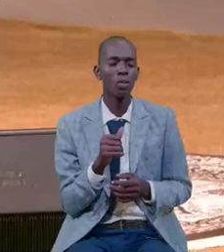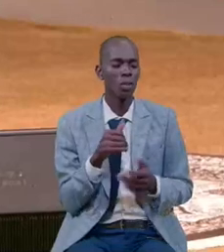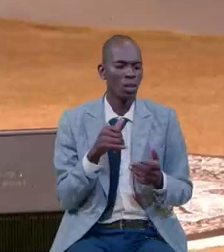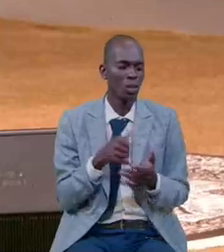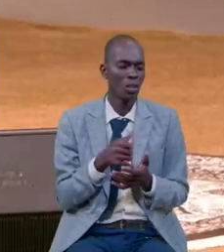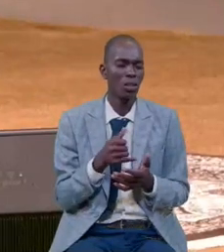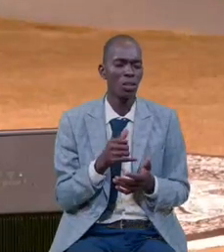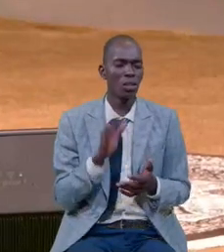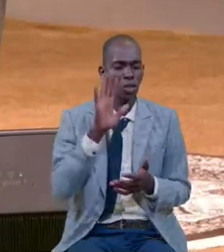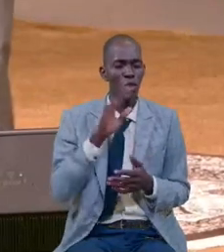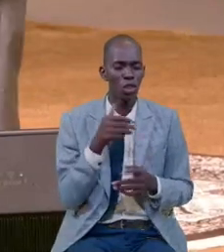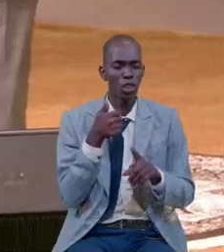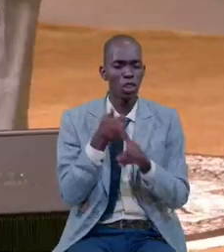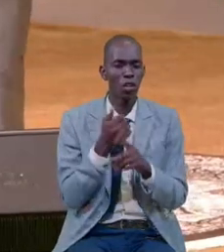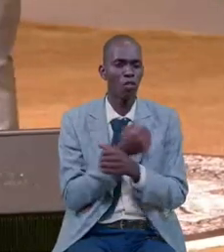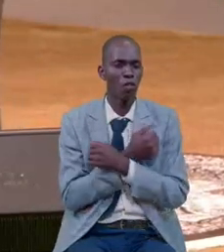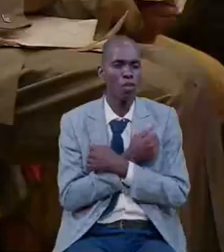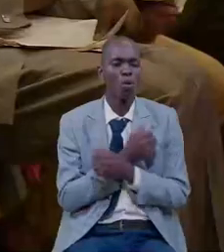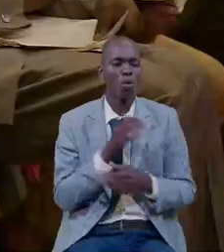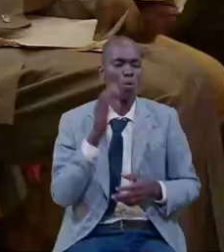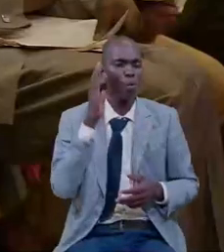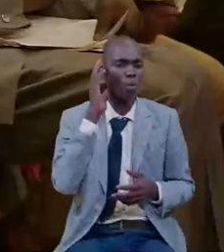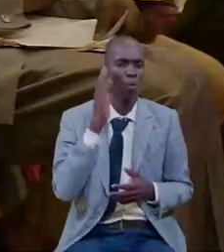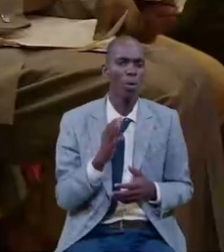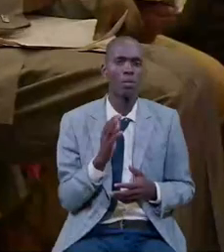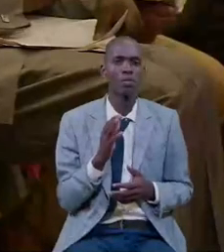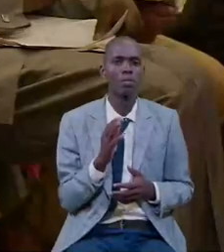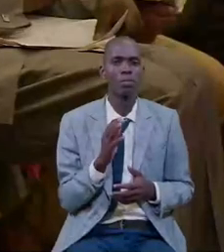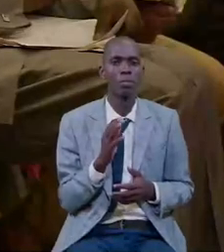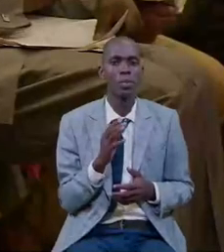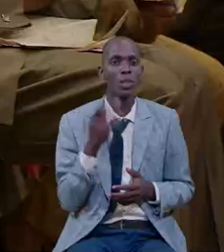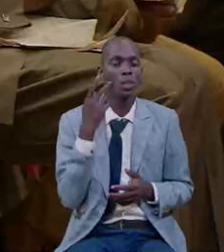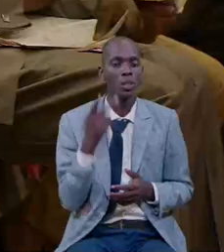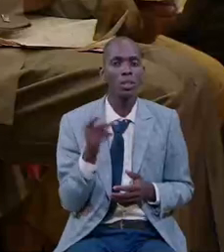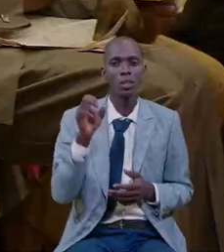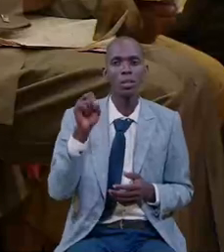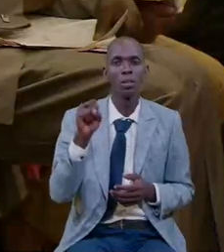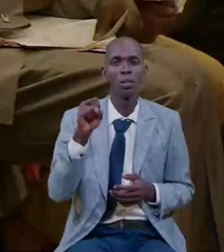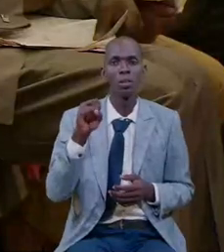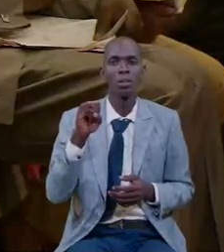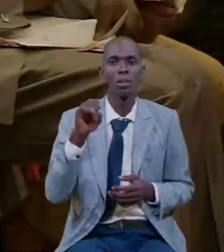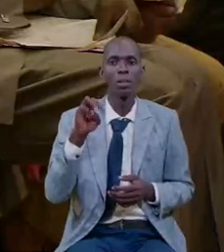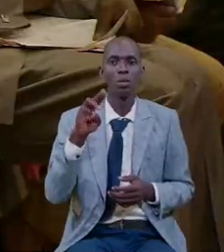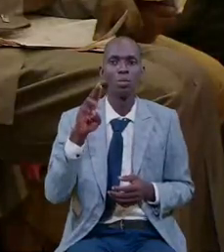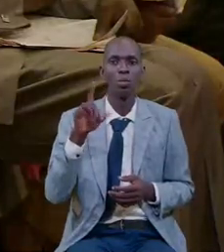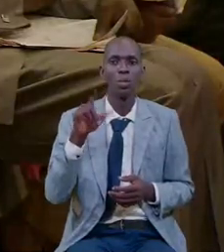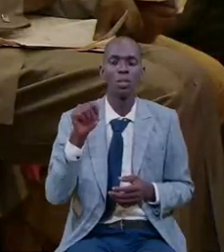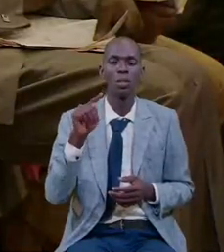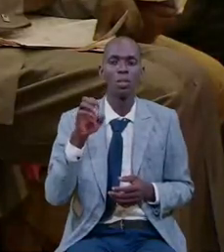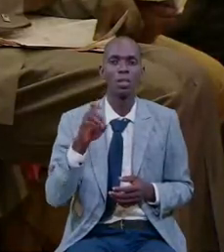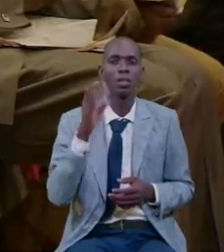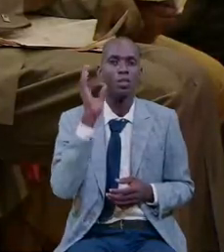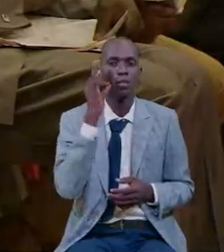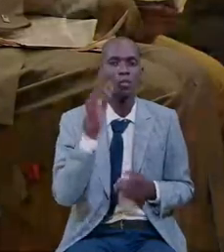votre amour, c'est pour Dieu. Alors, nous parlons le fruit simulé sans le